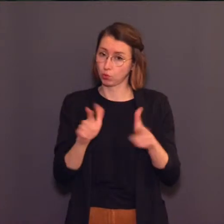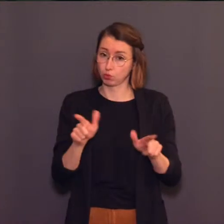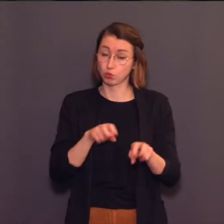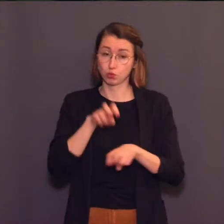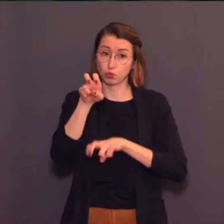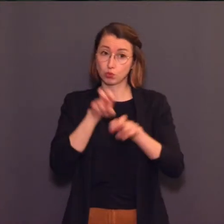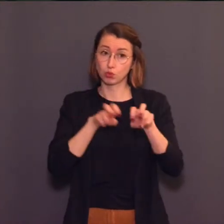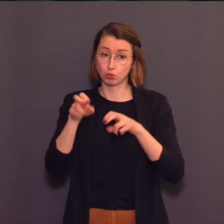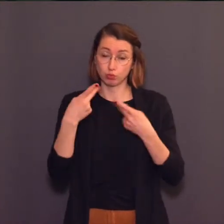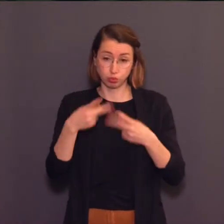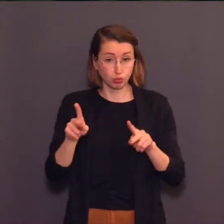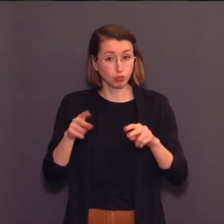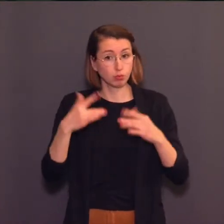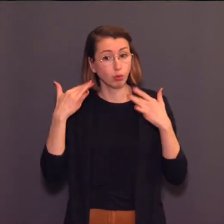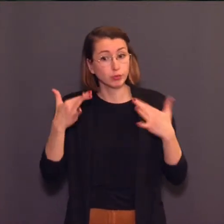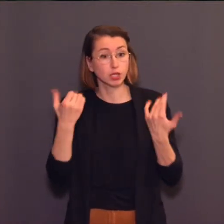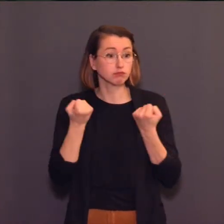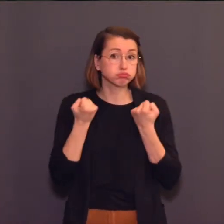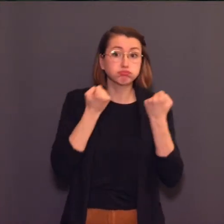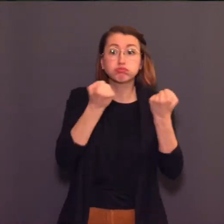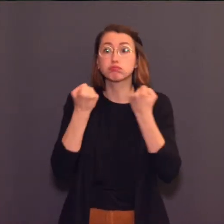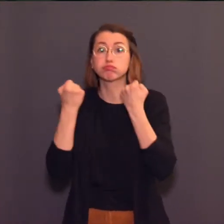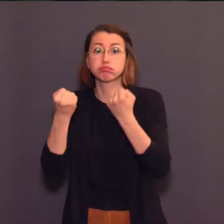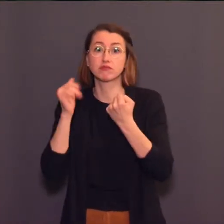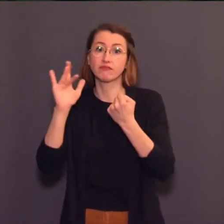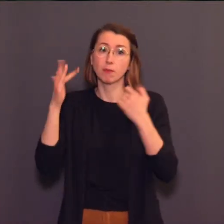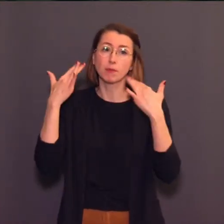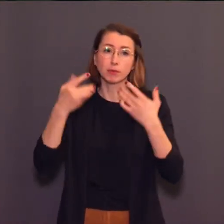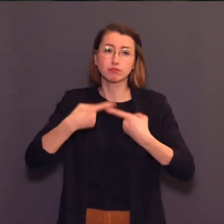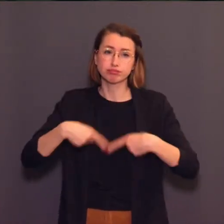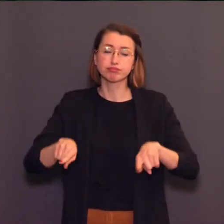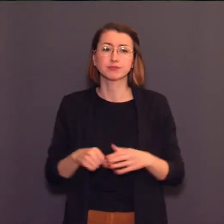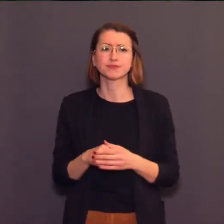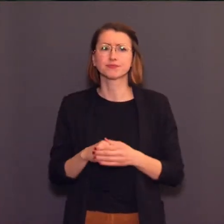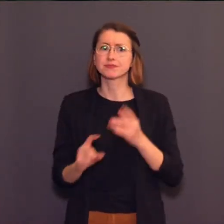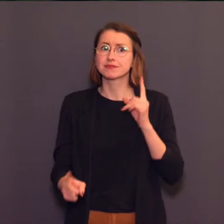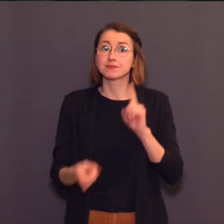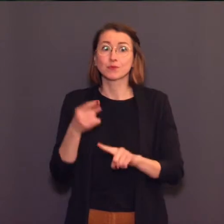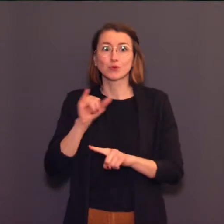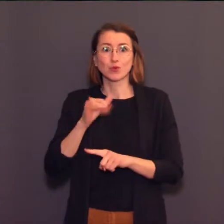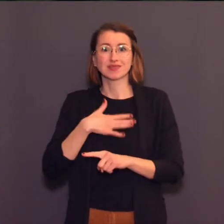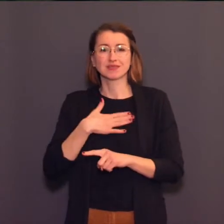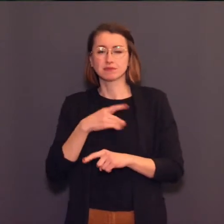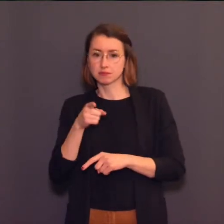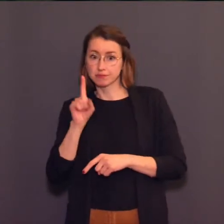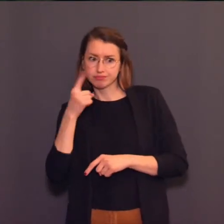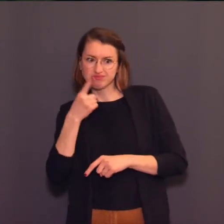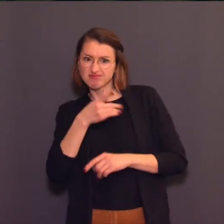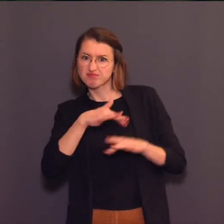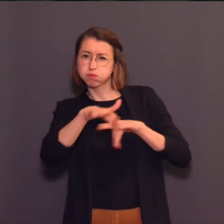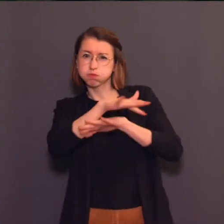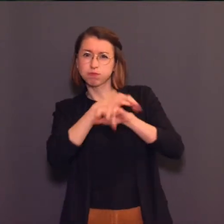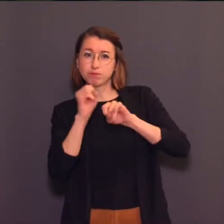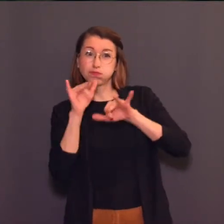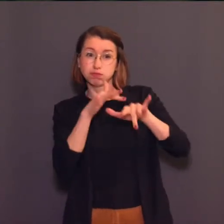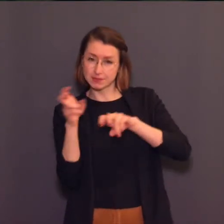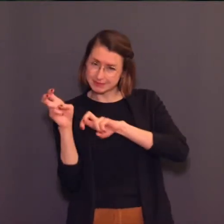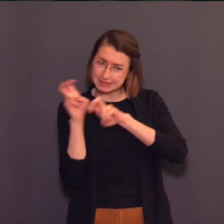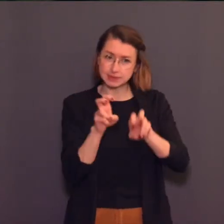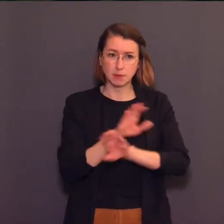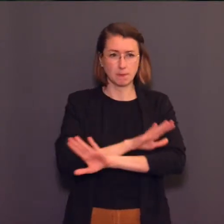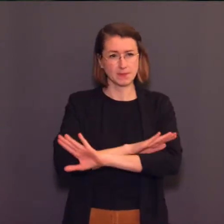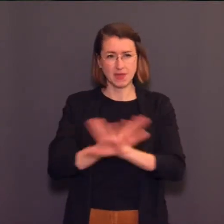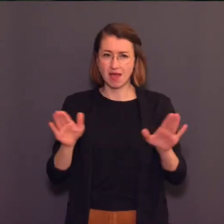lieux touristiques comme la côte seront fortement fréquentés dès ce week-end. C'est pourquoi nous vous conseillons, si